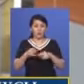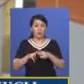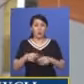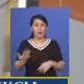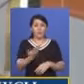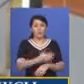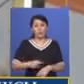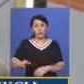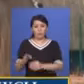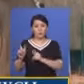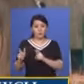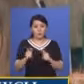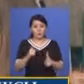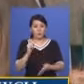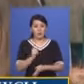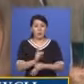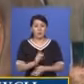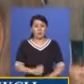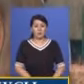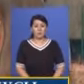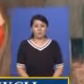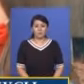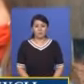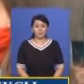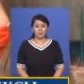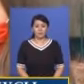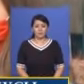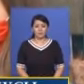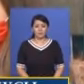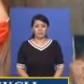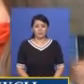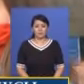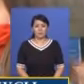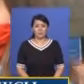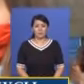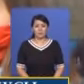облыс дайын болуы шарт. В случае необходимости буквально за 24 часа